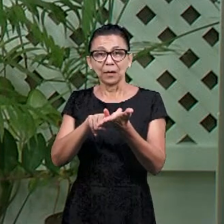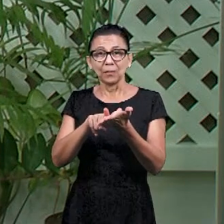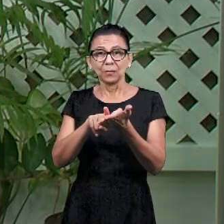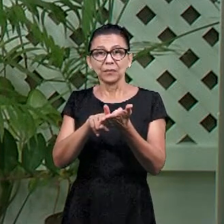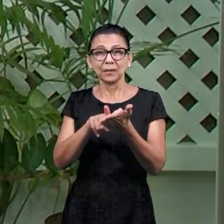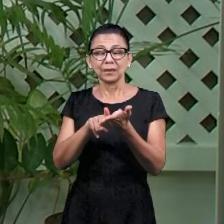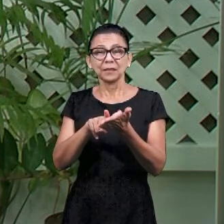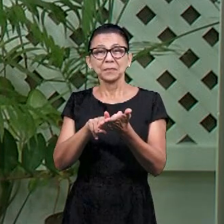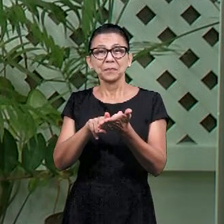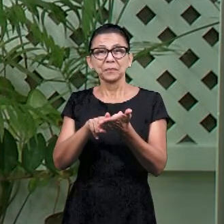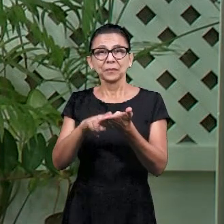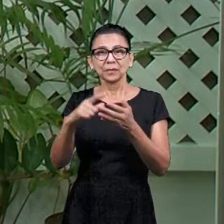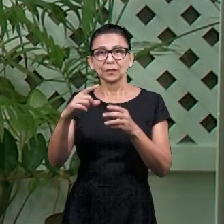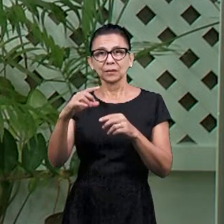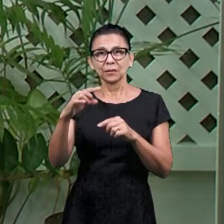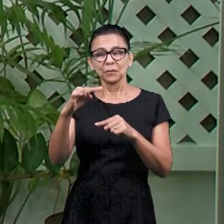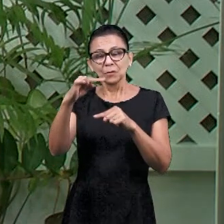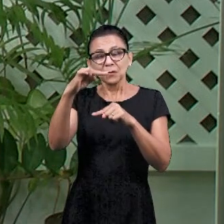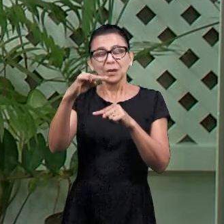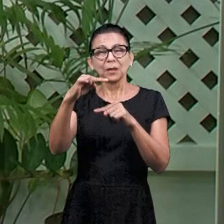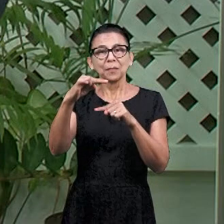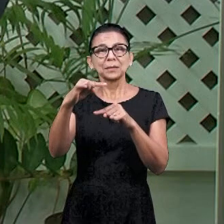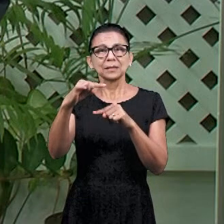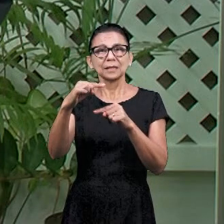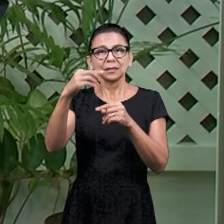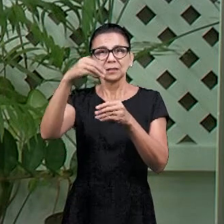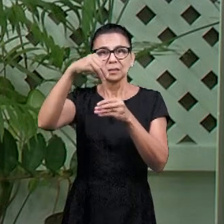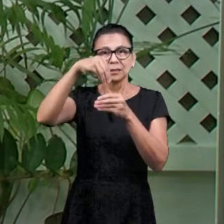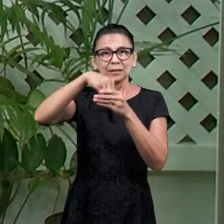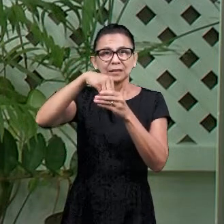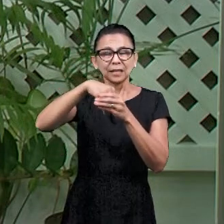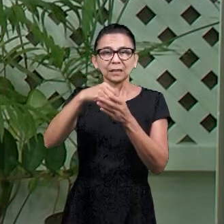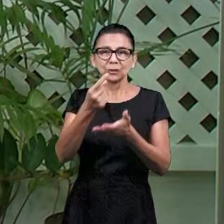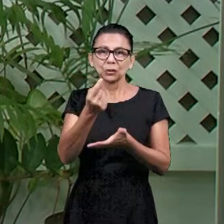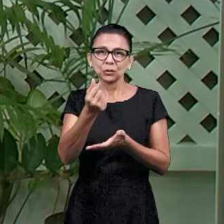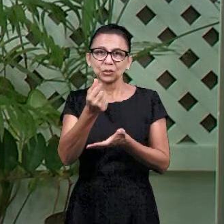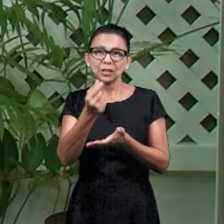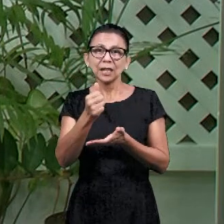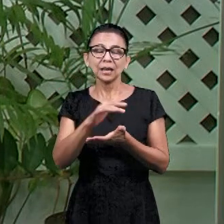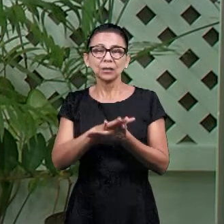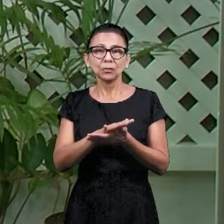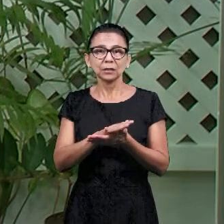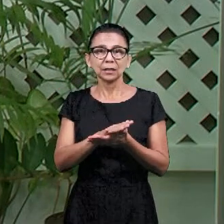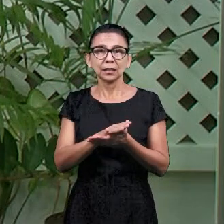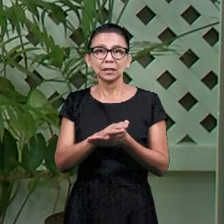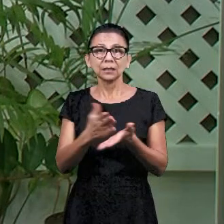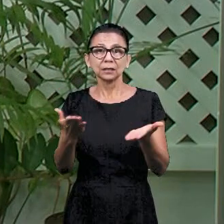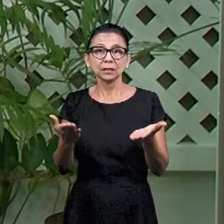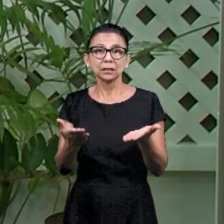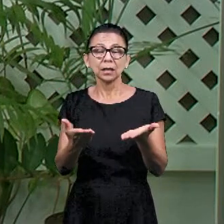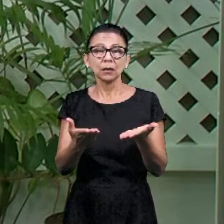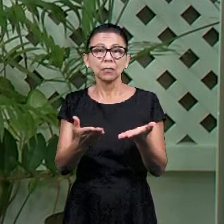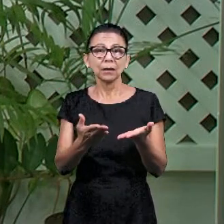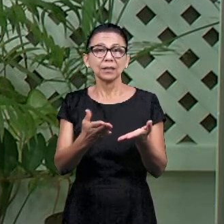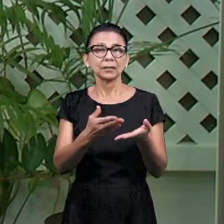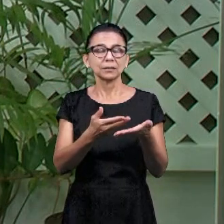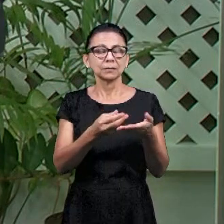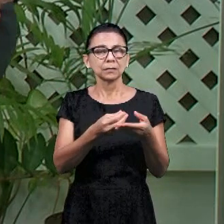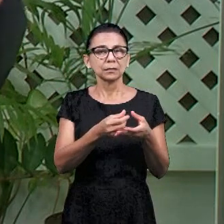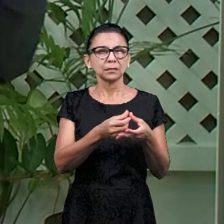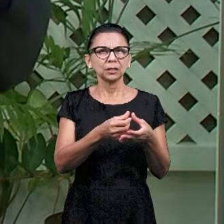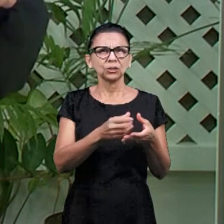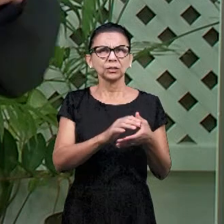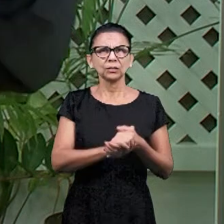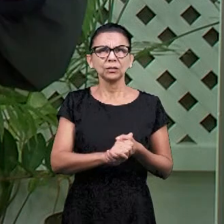laissé une enveloppe de dîmes pour être payée. Donc elle savait qu'elle allait